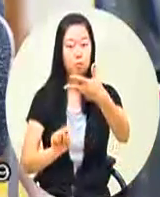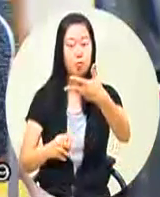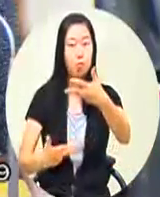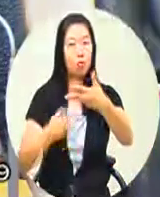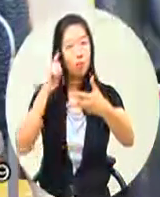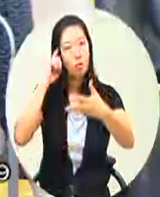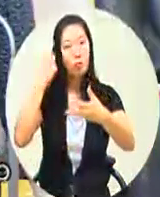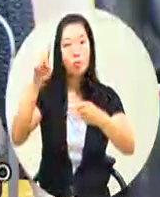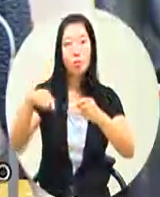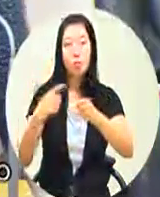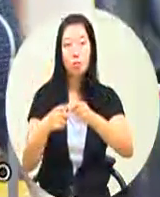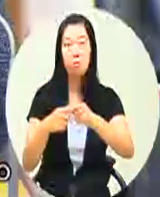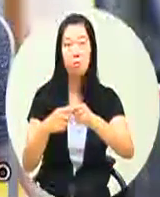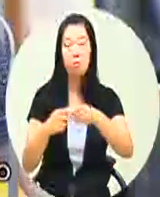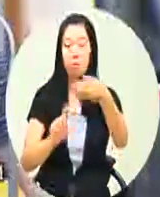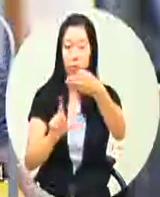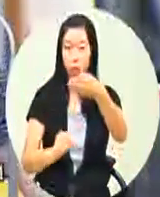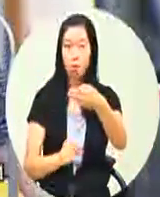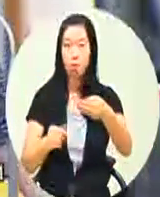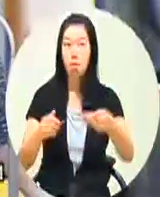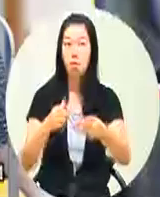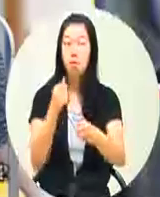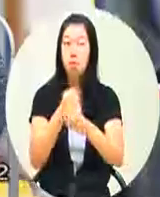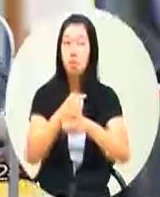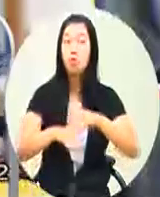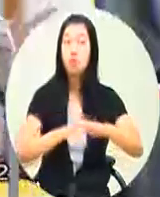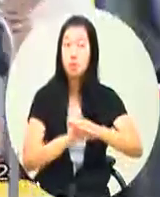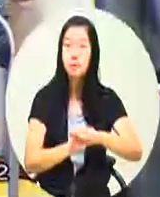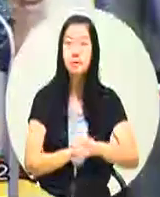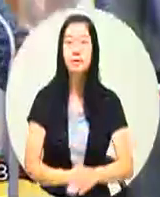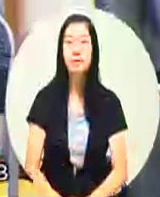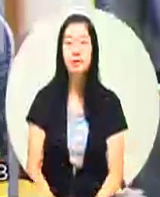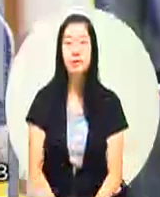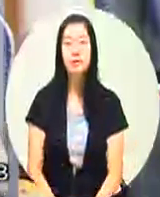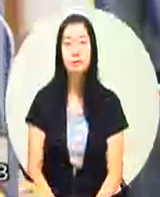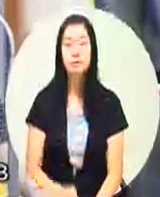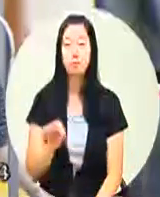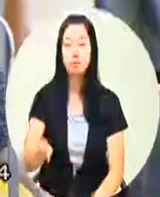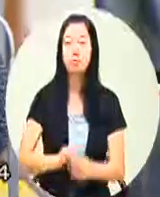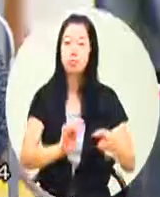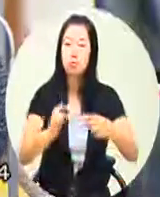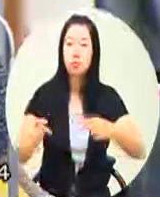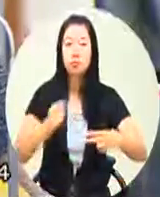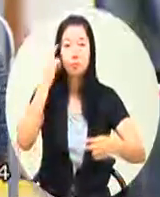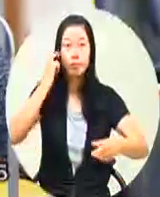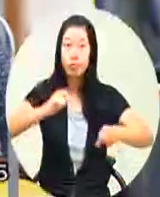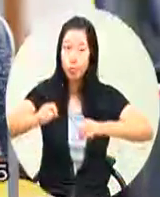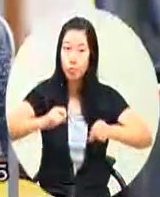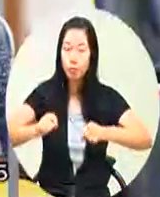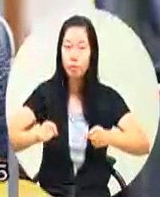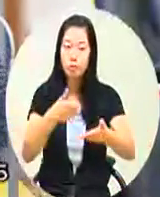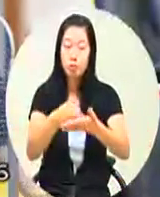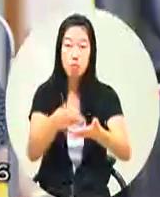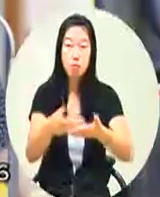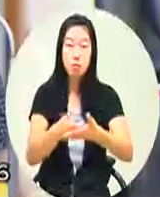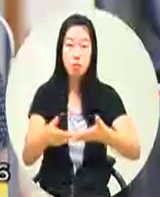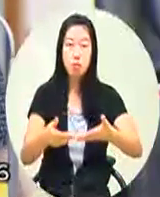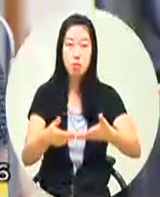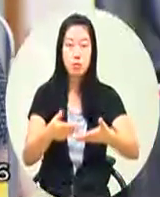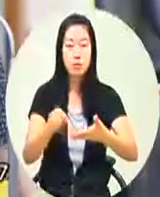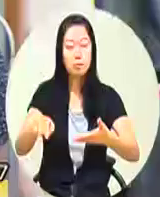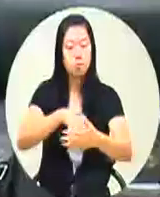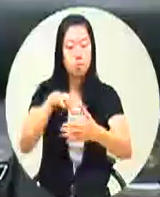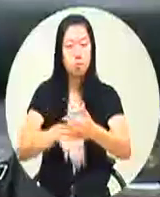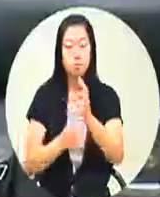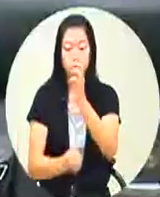在明年的9月要完工。那我不知道你们的这个改善工程的计划图里面详细的内容是